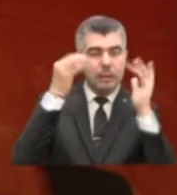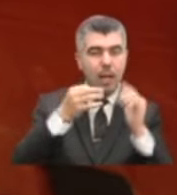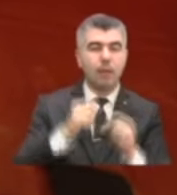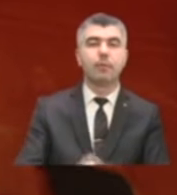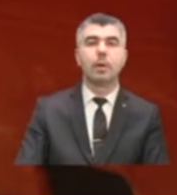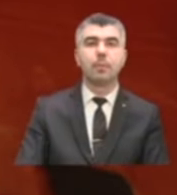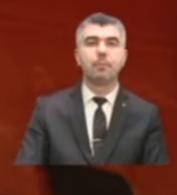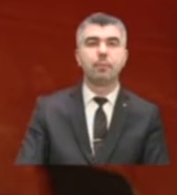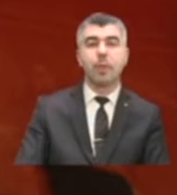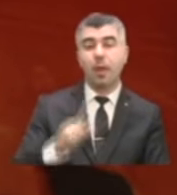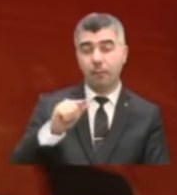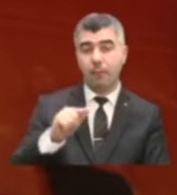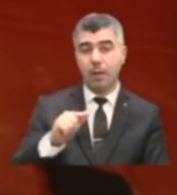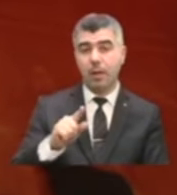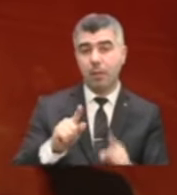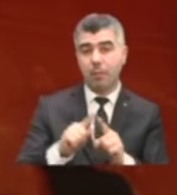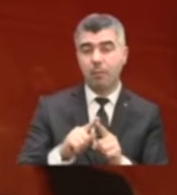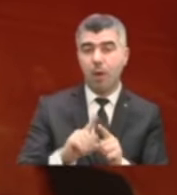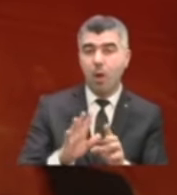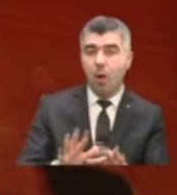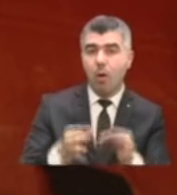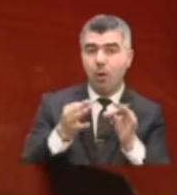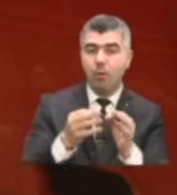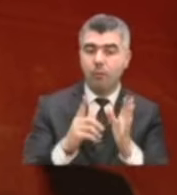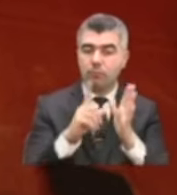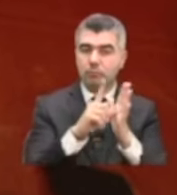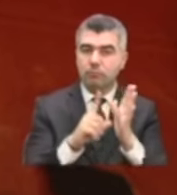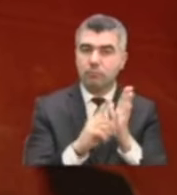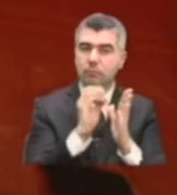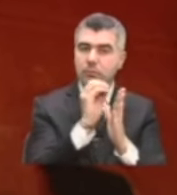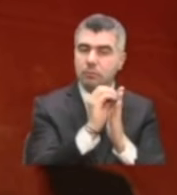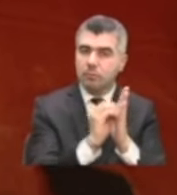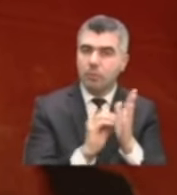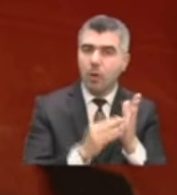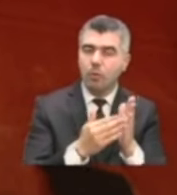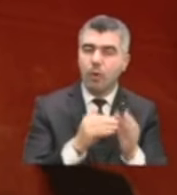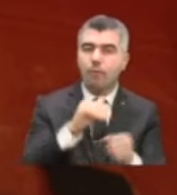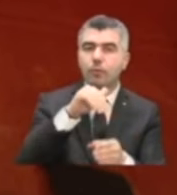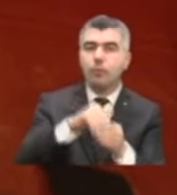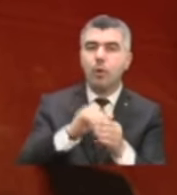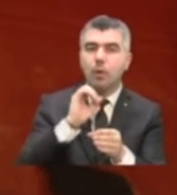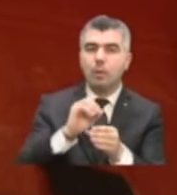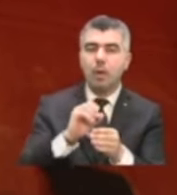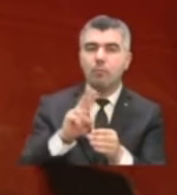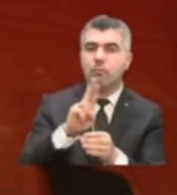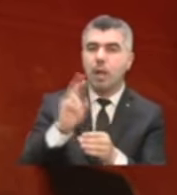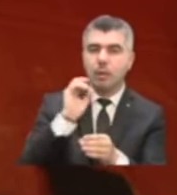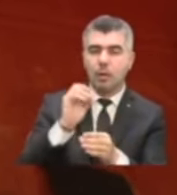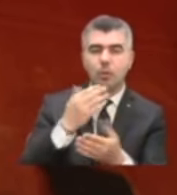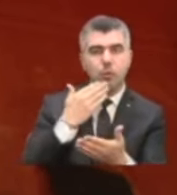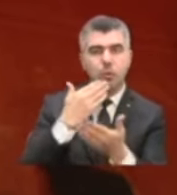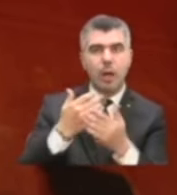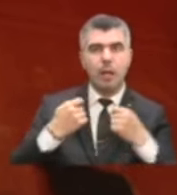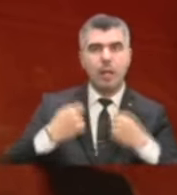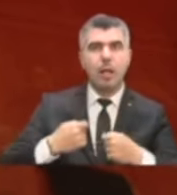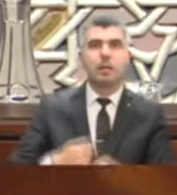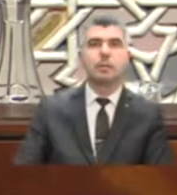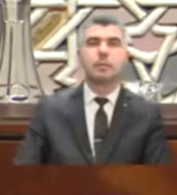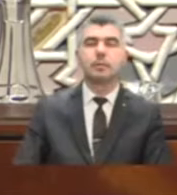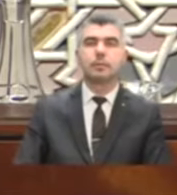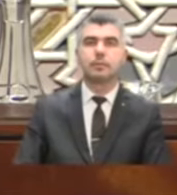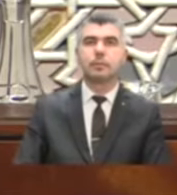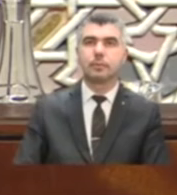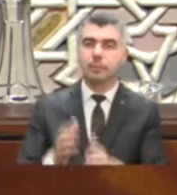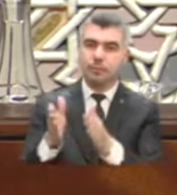الصناعه الثقافيه والابداعيه اصبحت ضمن ميثاق الاستثمار وكذلك المجالات الاشتغال صندوق محمد السادس للاستثمار. شكرا سيد الرئيس. شكرا سيد